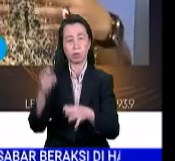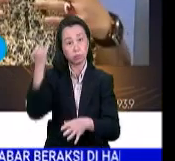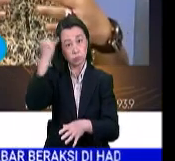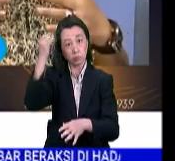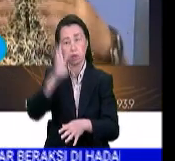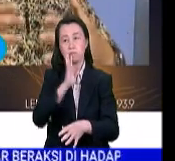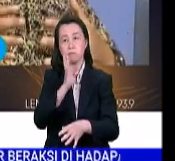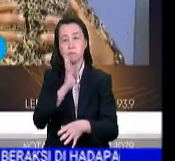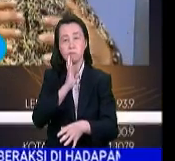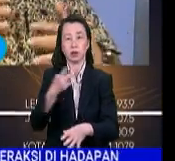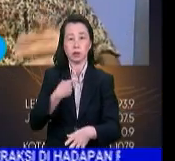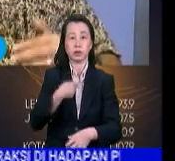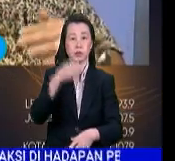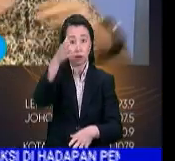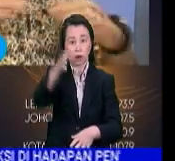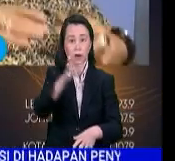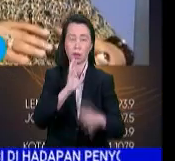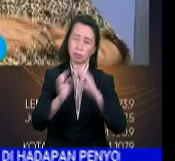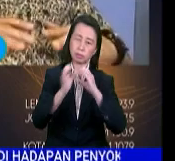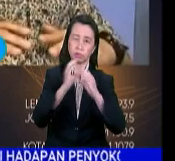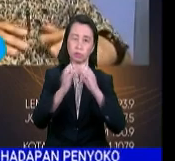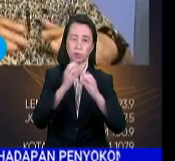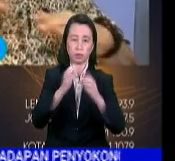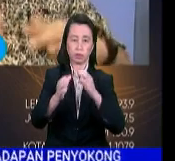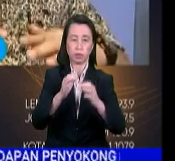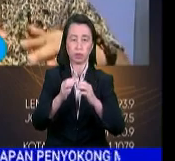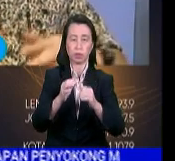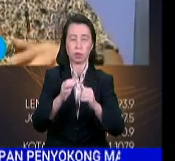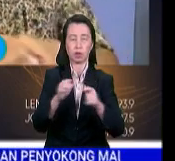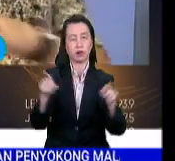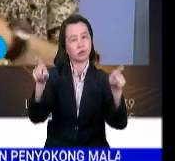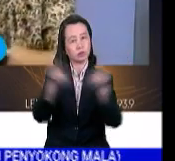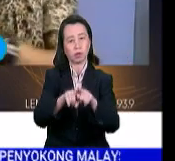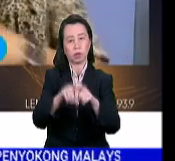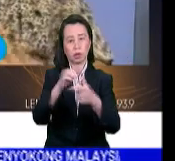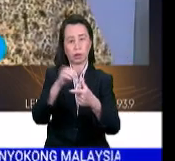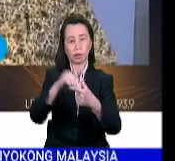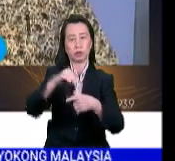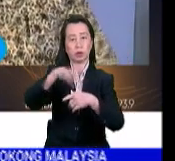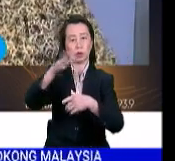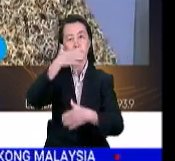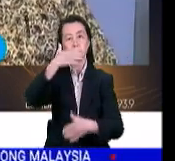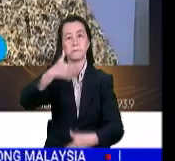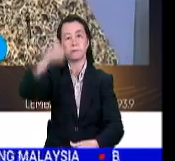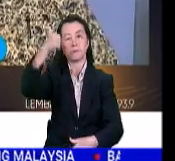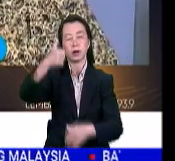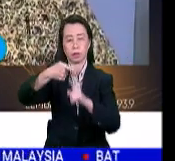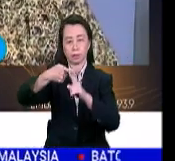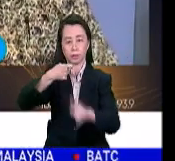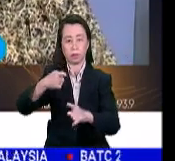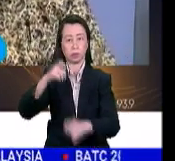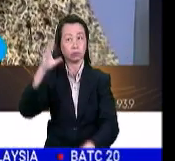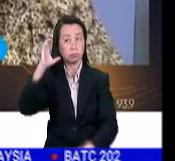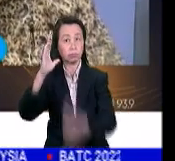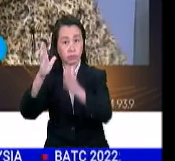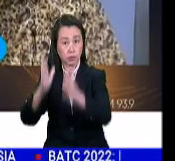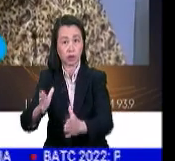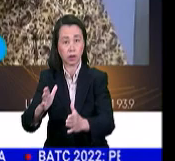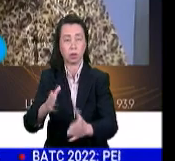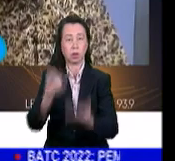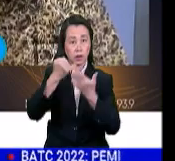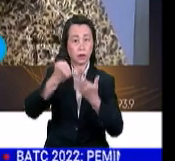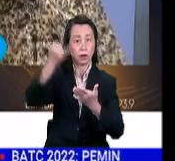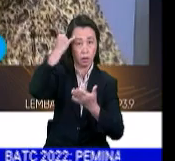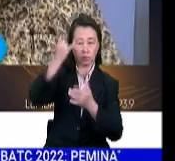jadi kita akan bercakap pada satu wavelength yang sama ataupun lebih baik daripada pendengar. Jadi pada saya,